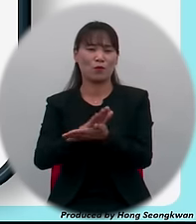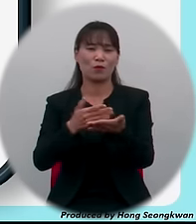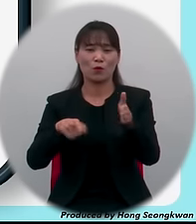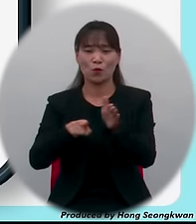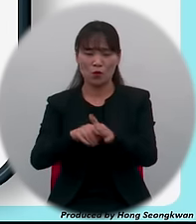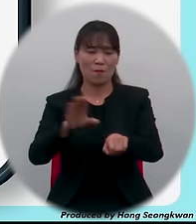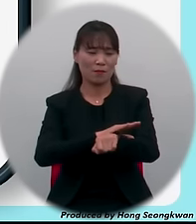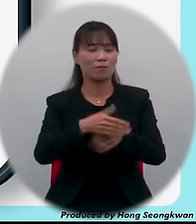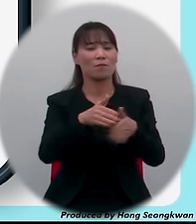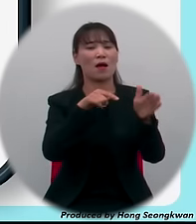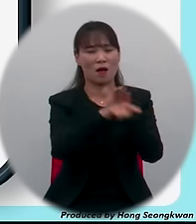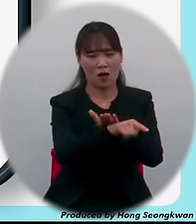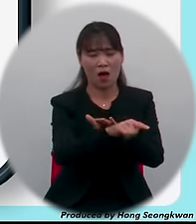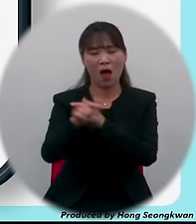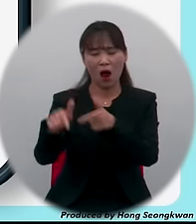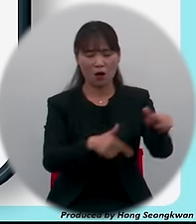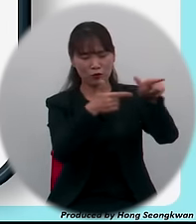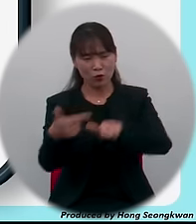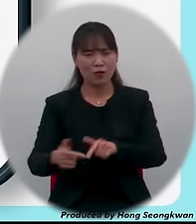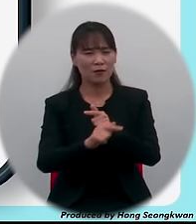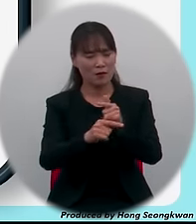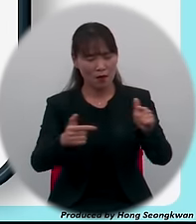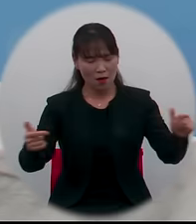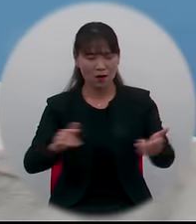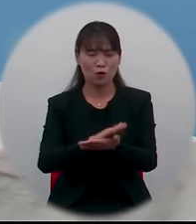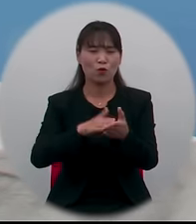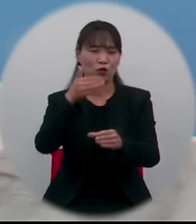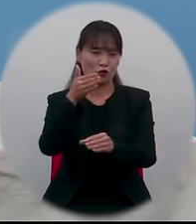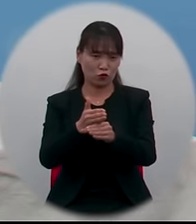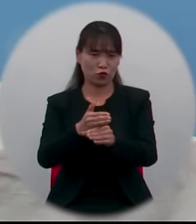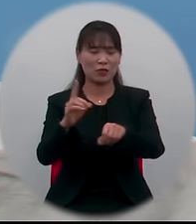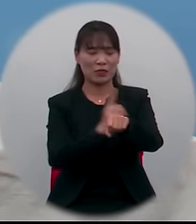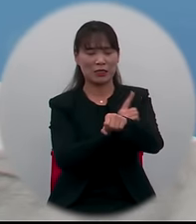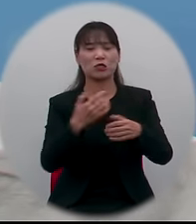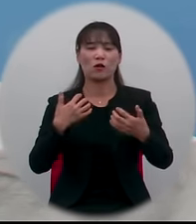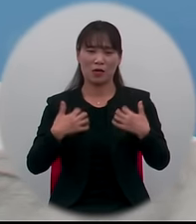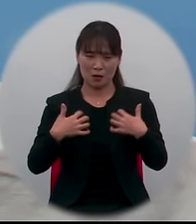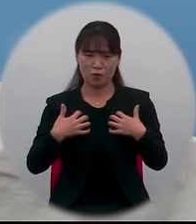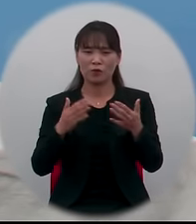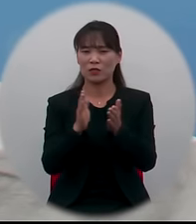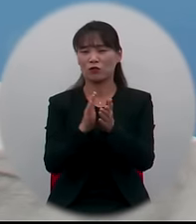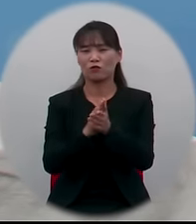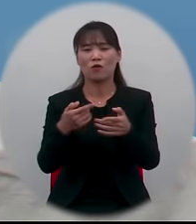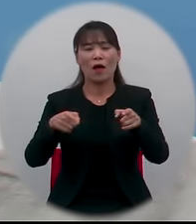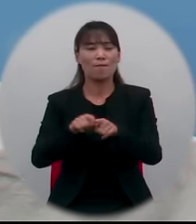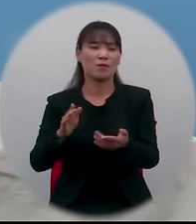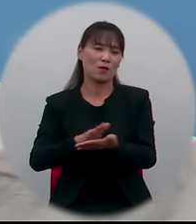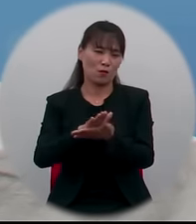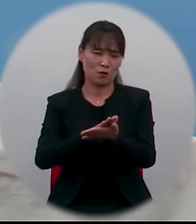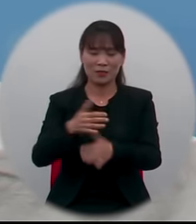놀이터로 PC 방에 간다라고 할 수 있겠죠 하루 종일 다양한 놀이 중에서 디지털 게임으로 친구들과 노는